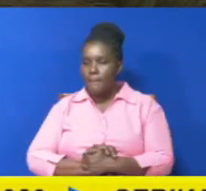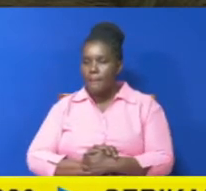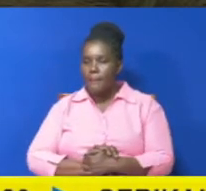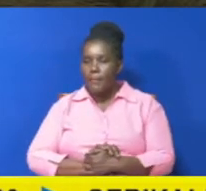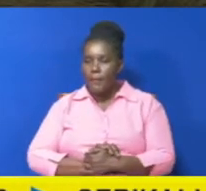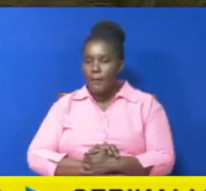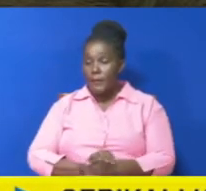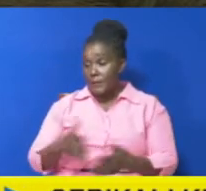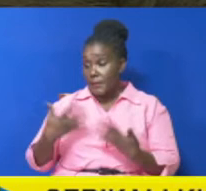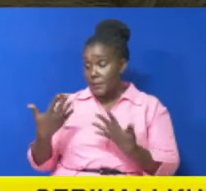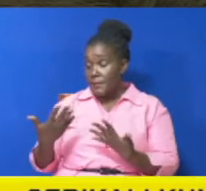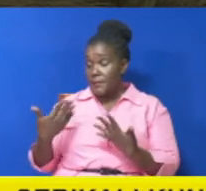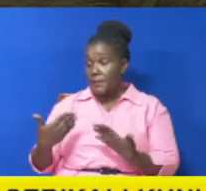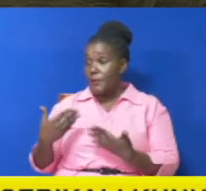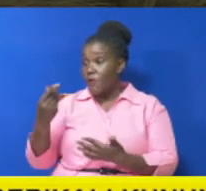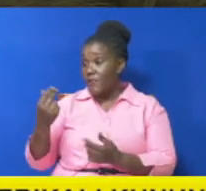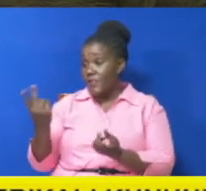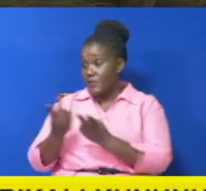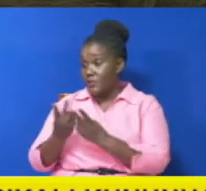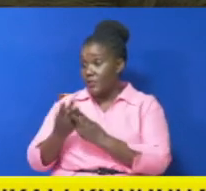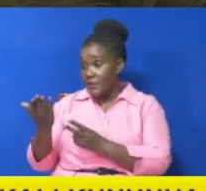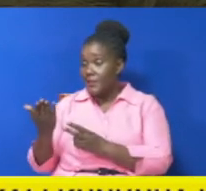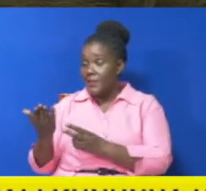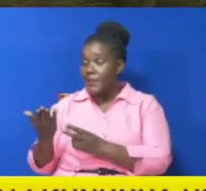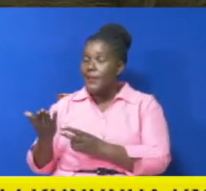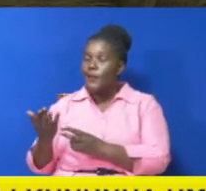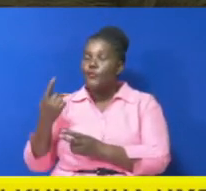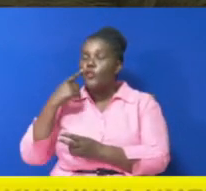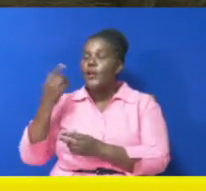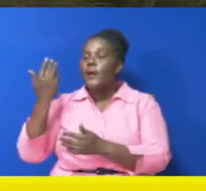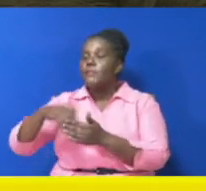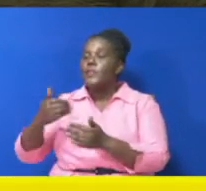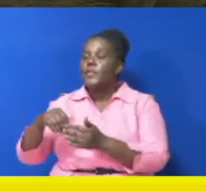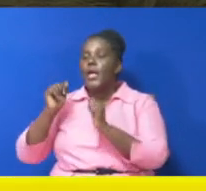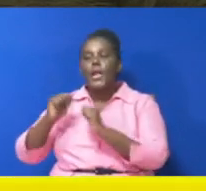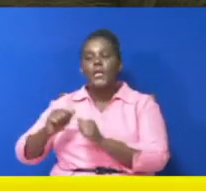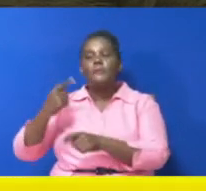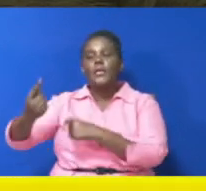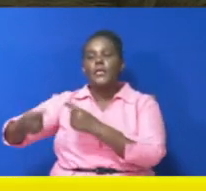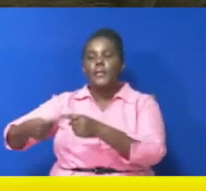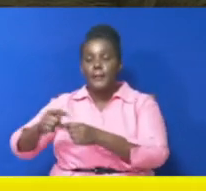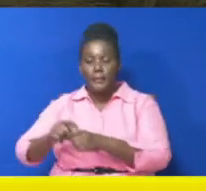kwa ukubwa huo inafanya biashara hii endelee. Kwa upande wa Tanzania,